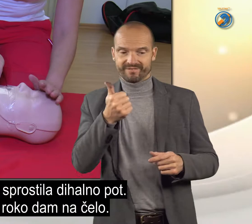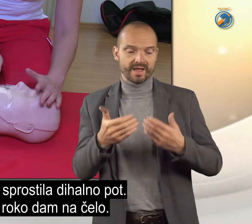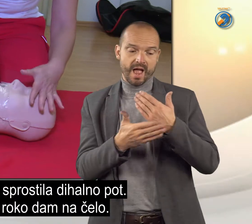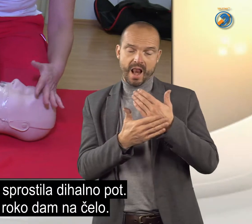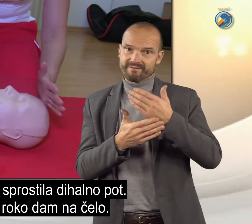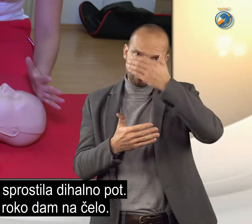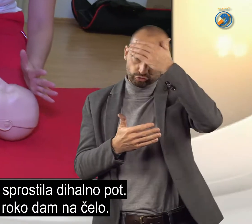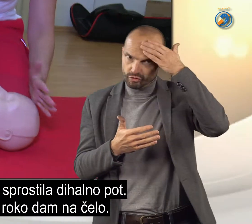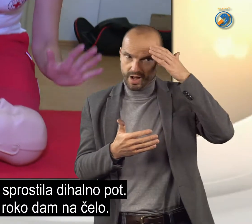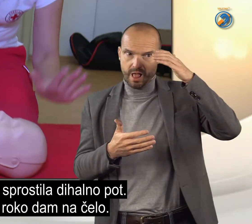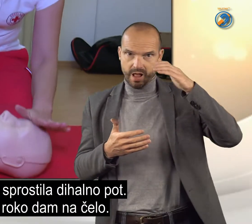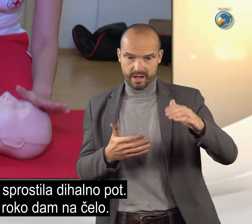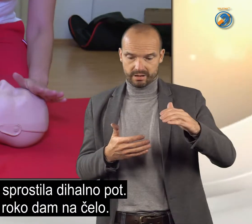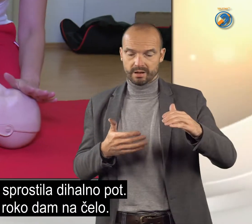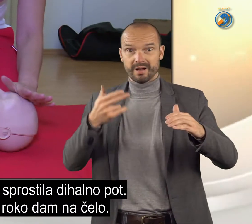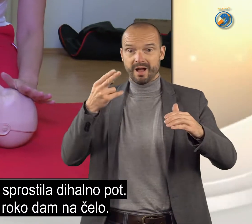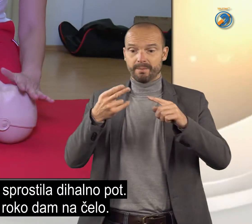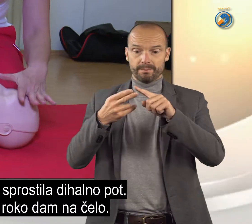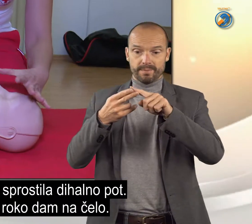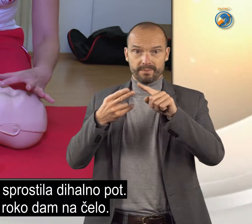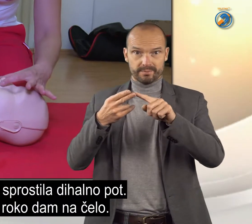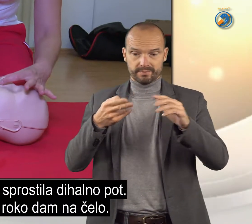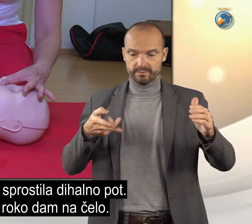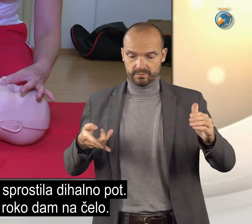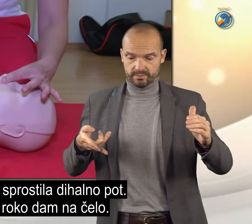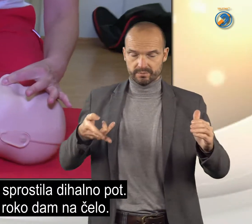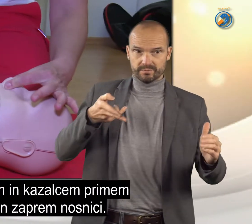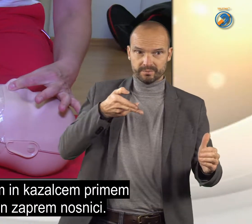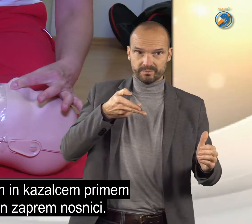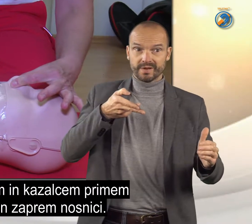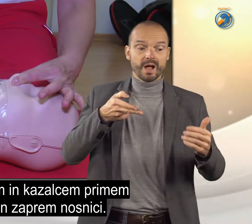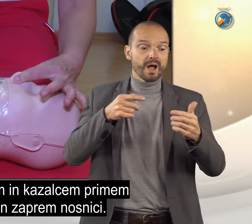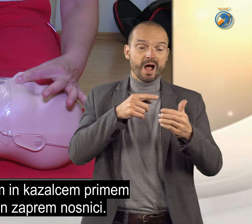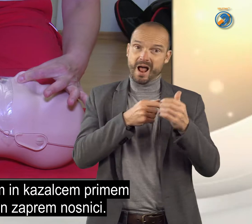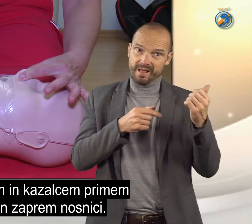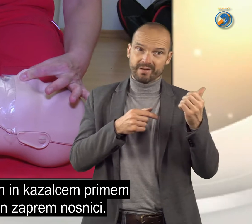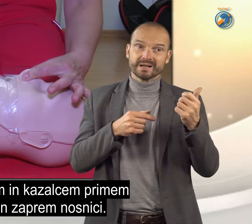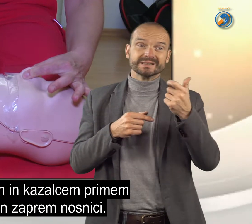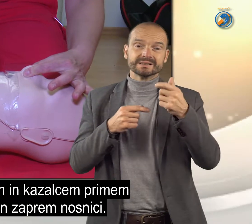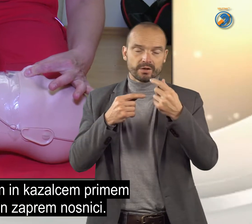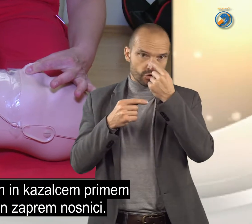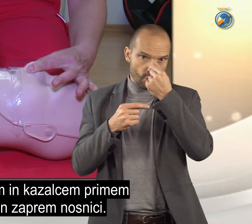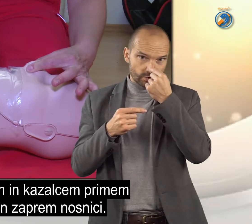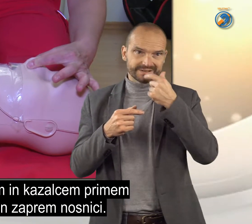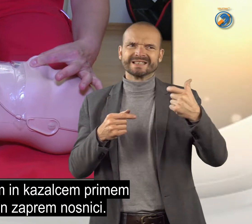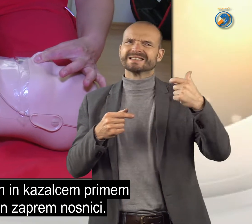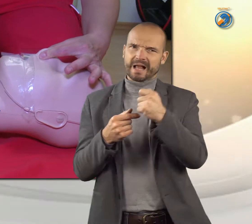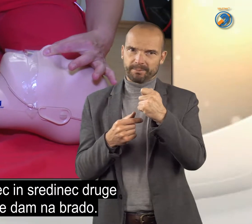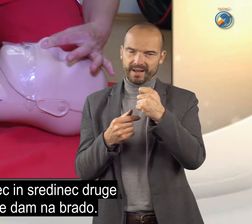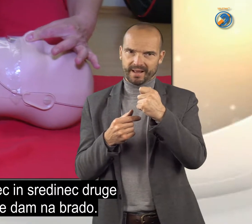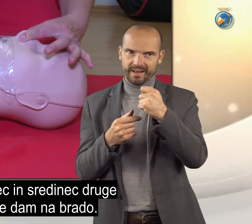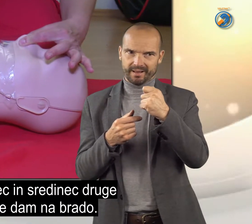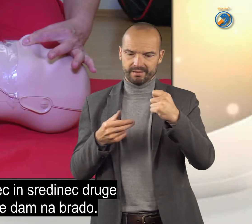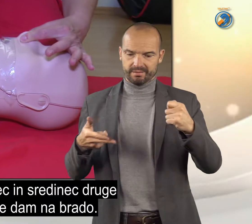sem sprostila dihalno pot. Levo roko dam na čelo, s palcem in kazalcem primem nos in zaprem nosnici.